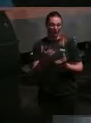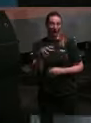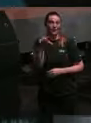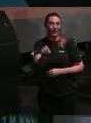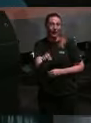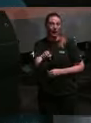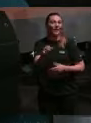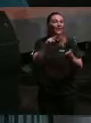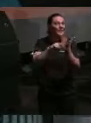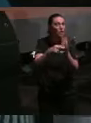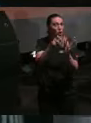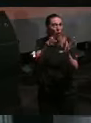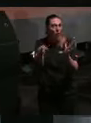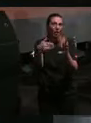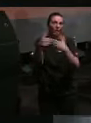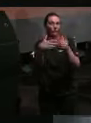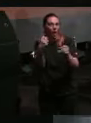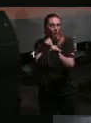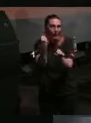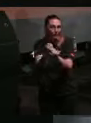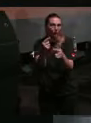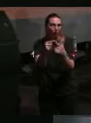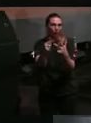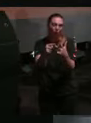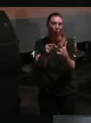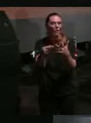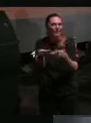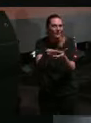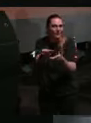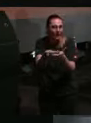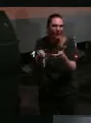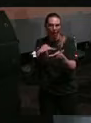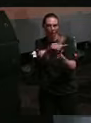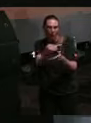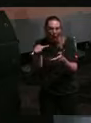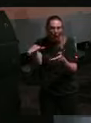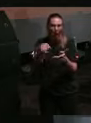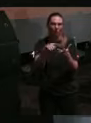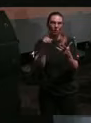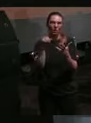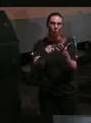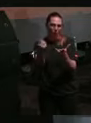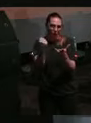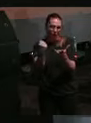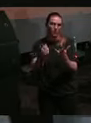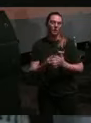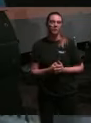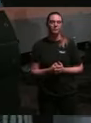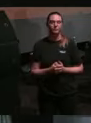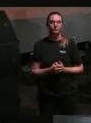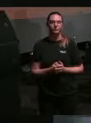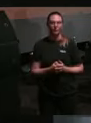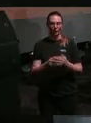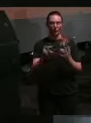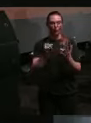på ingeniører og fagarbeidere, vi trenger tilgang på investeringer, på areal og ikke minst på kraft.